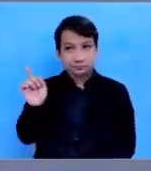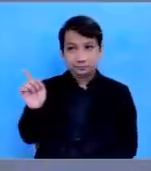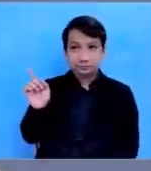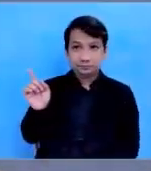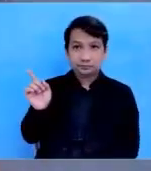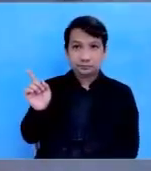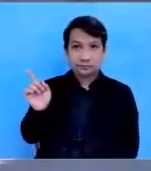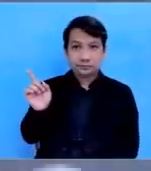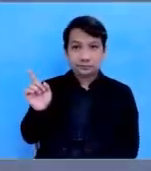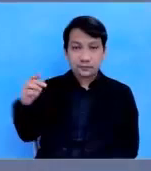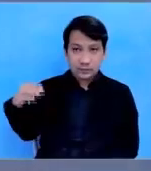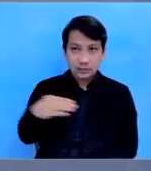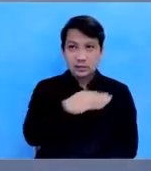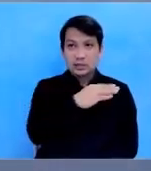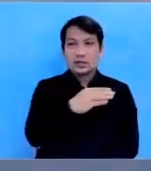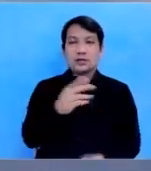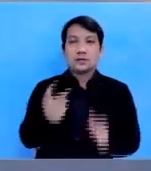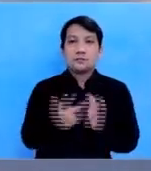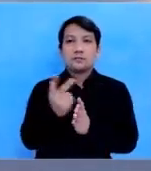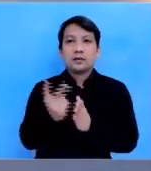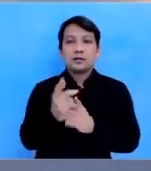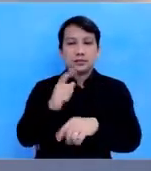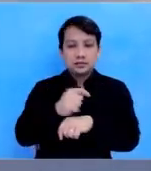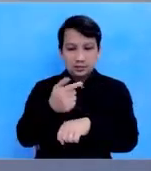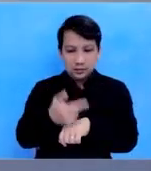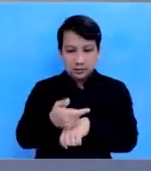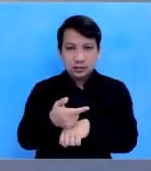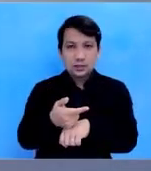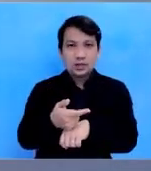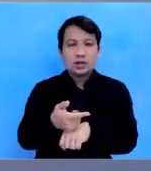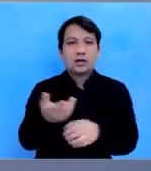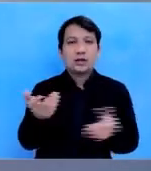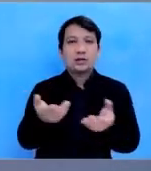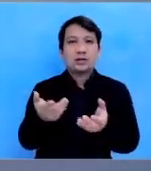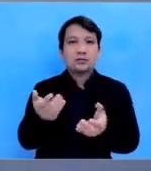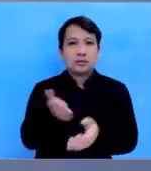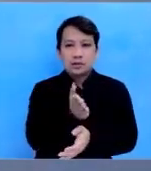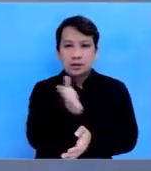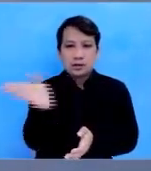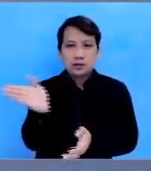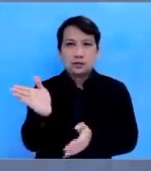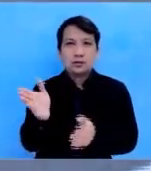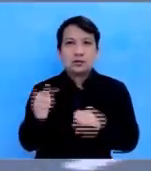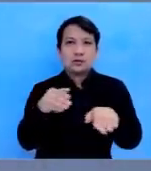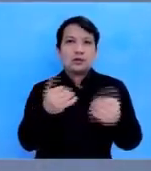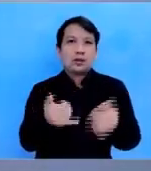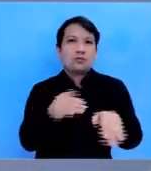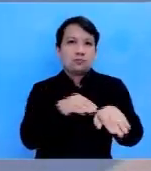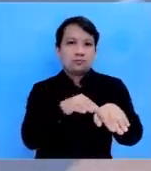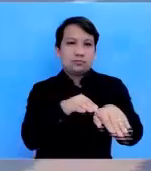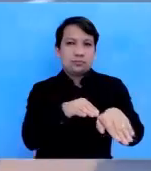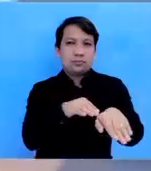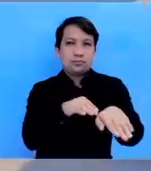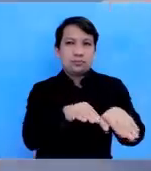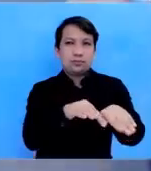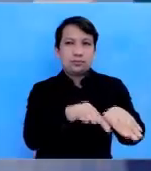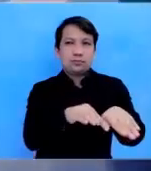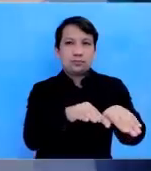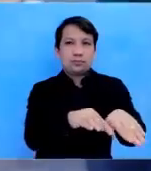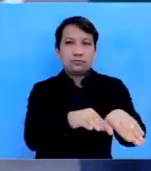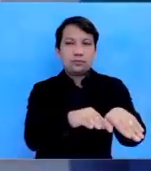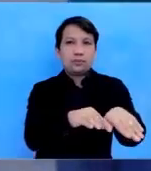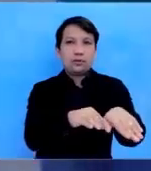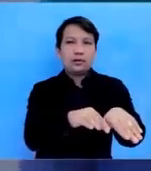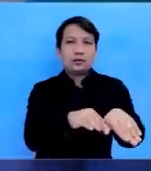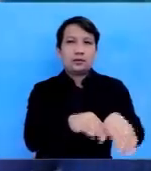ng Pasig, ng Taguig, maging doon sa alternatibong ruta. Ngayon, heavy to moderate na yung sitwasyon. Samantalang ito naman,